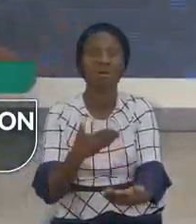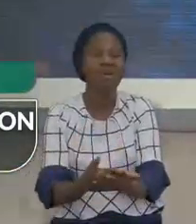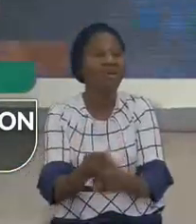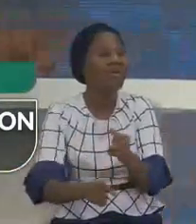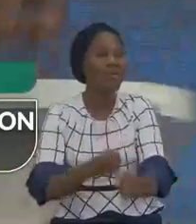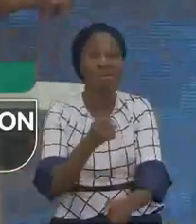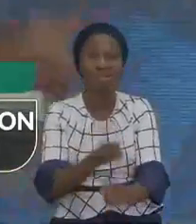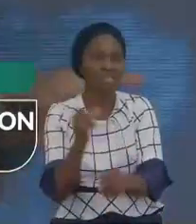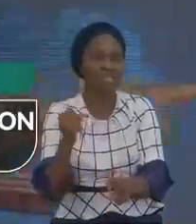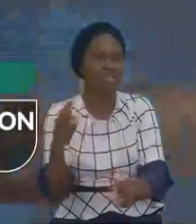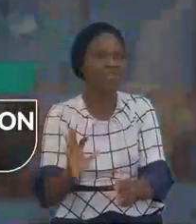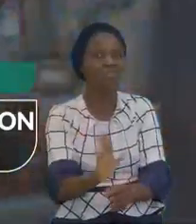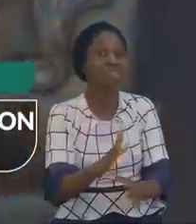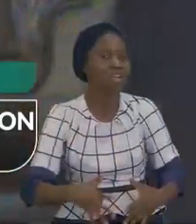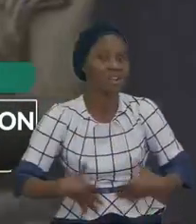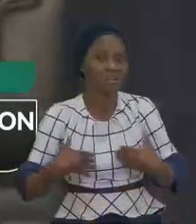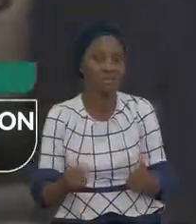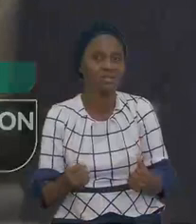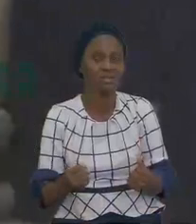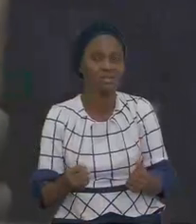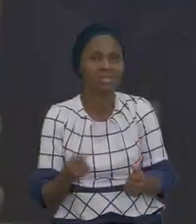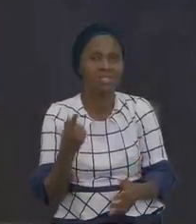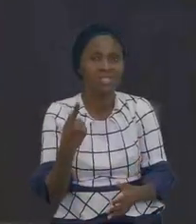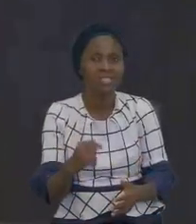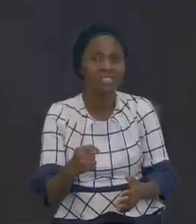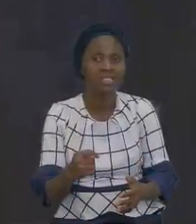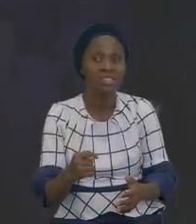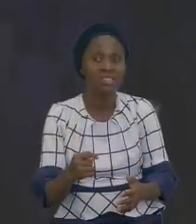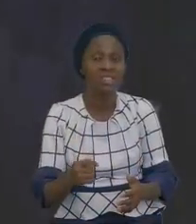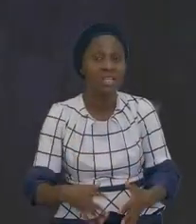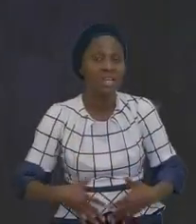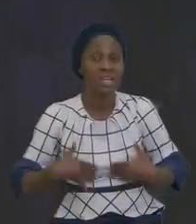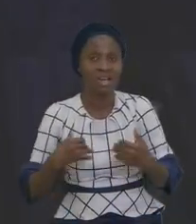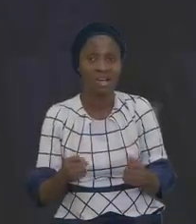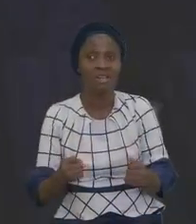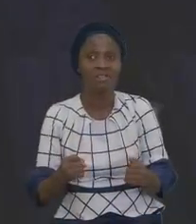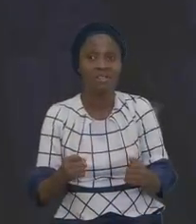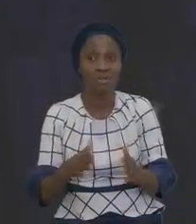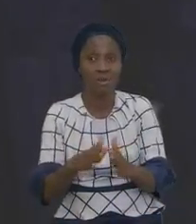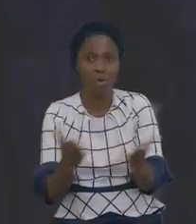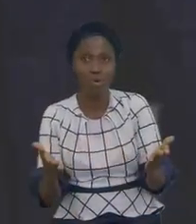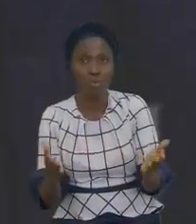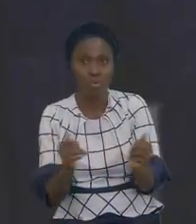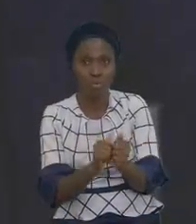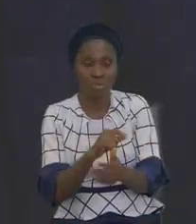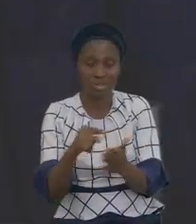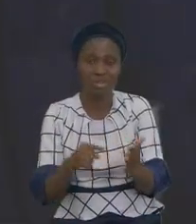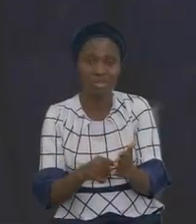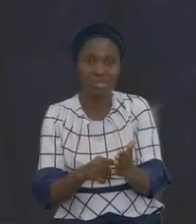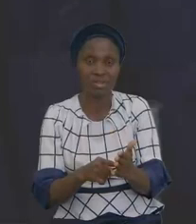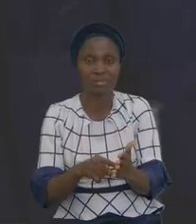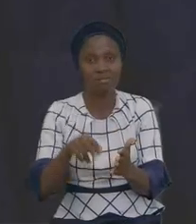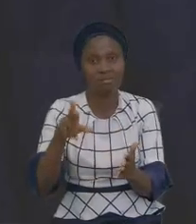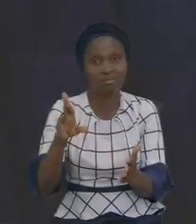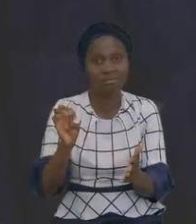leur vie s'ouvre par cette référence et leur vie se ferme